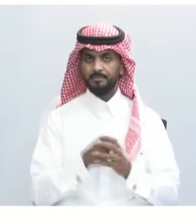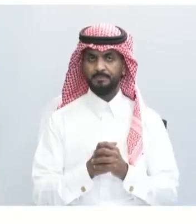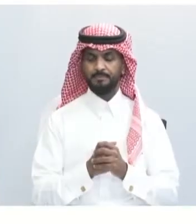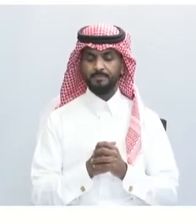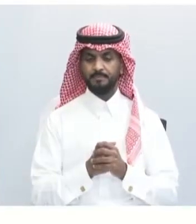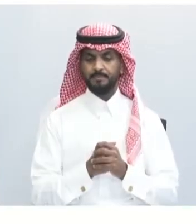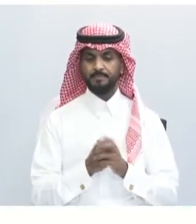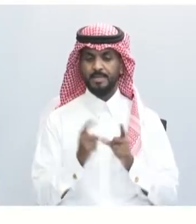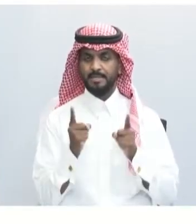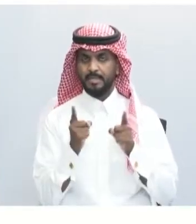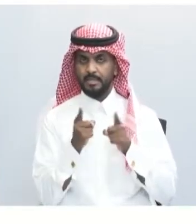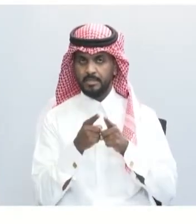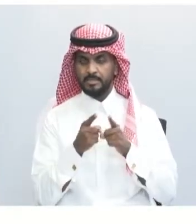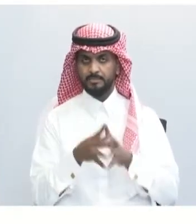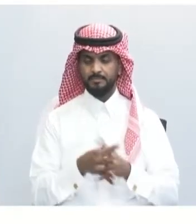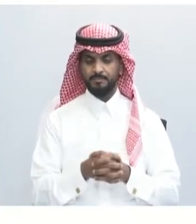مهاره التلخيص